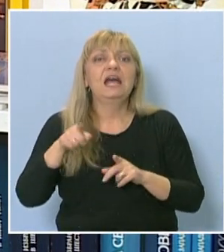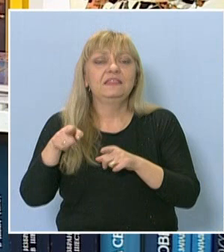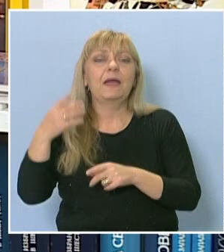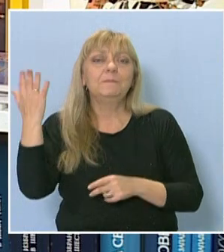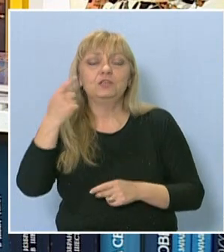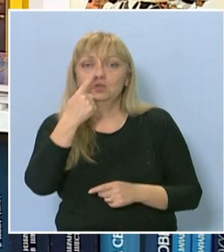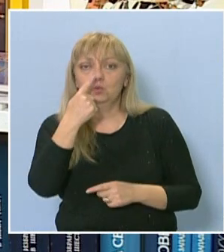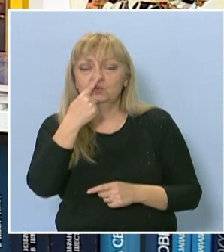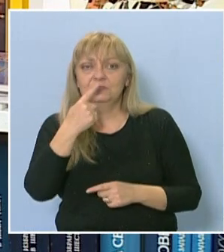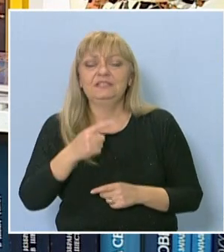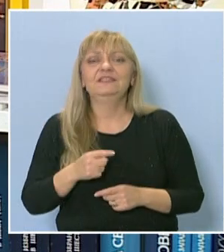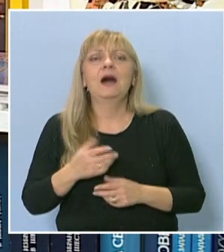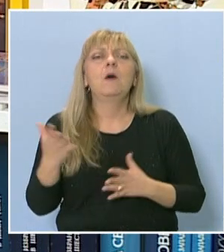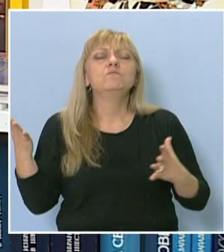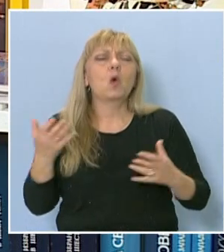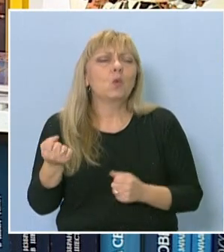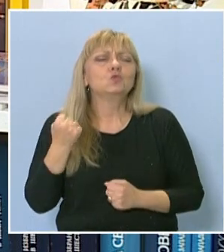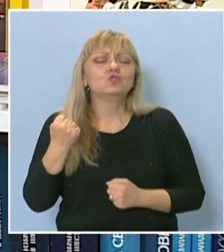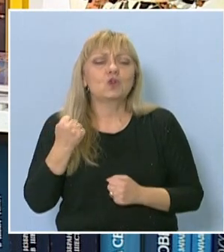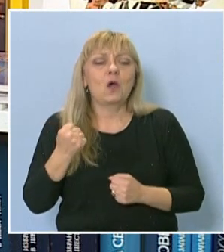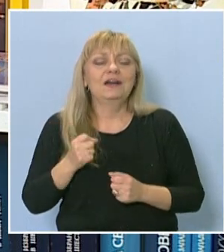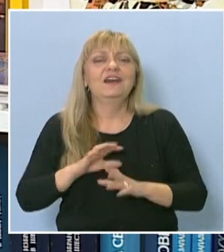изяде в стола. Беше просто ужасно.